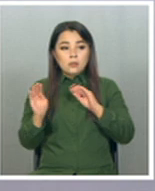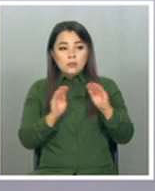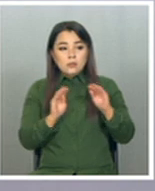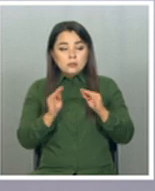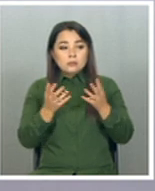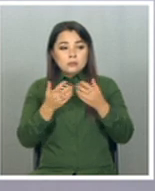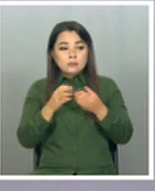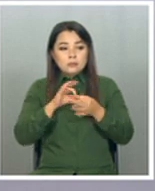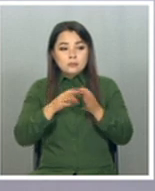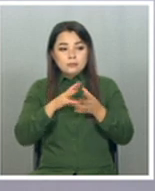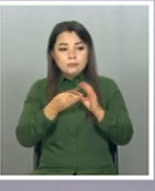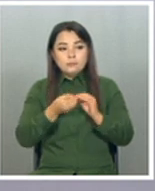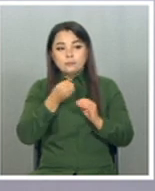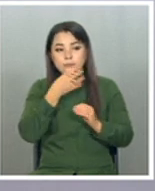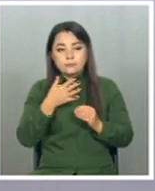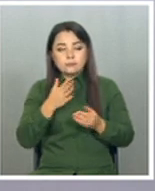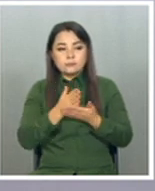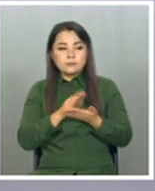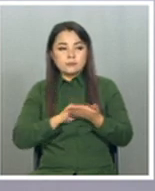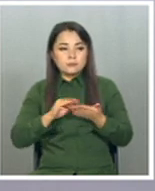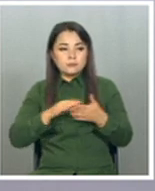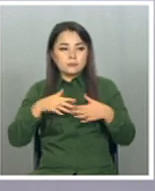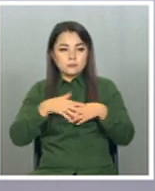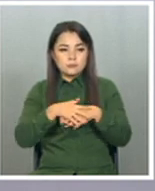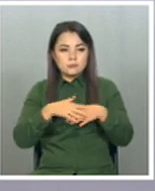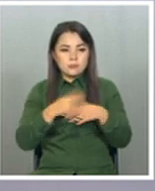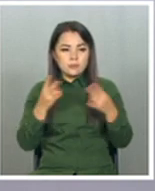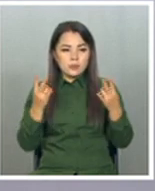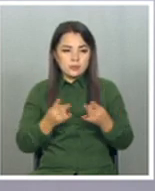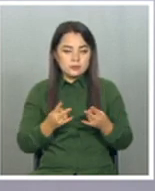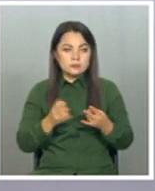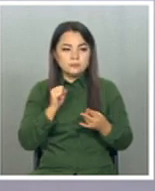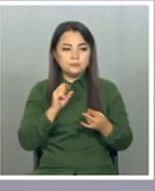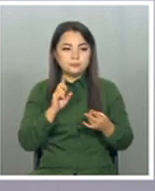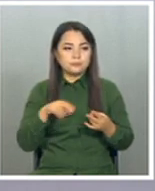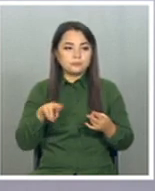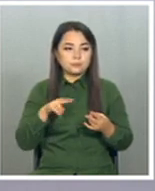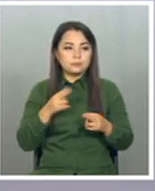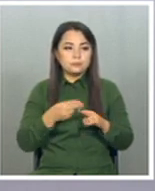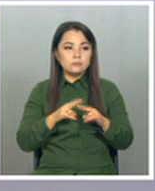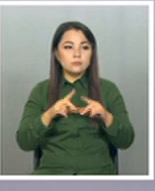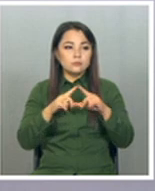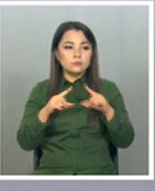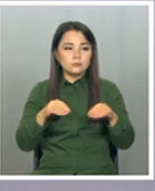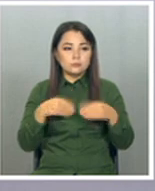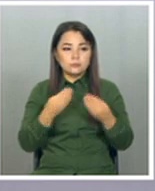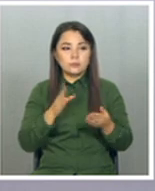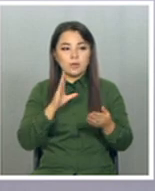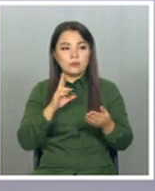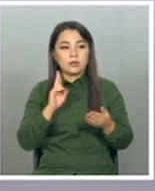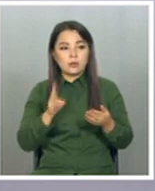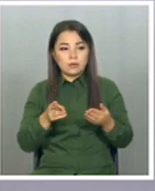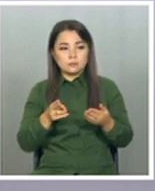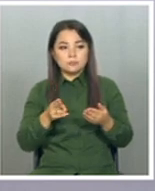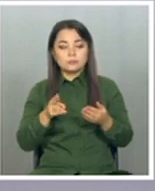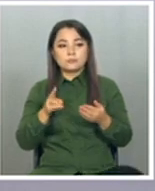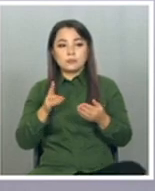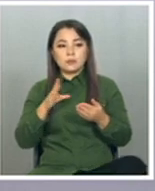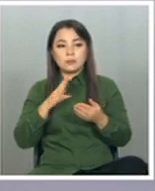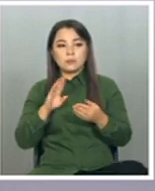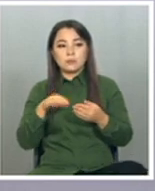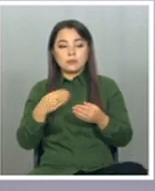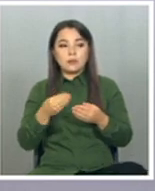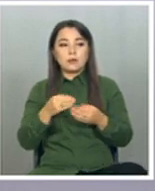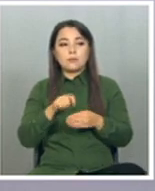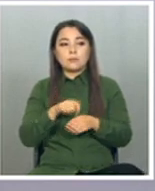отырып, жақсылап ықшамдап жазайық. ABD үшбұрышы берілген, VK некей? BK бұл бізде